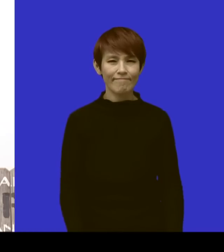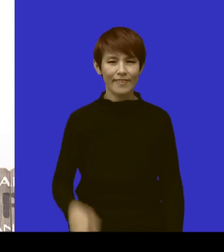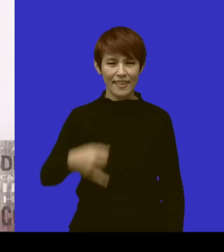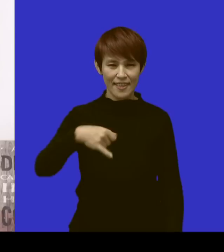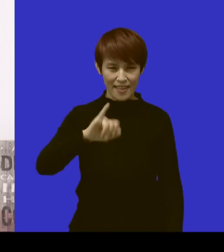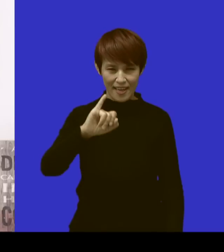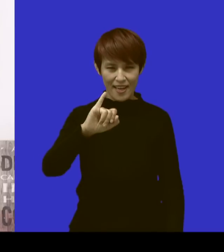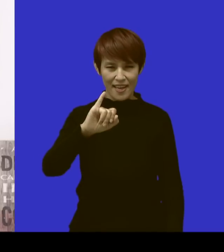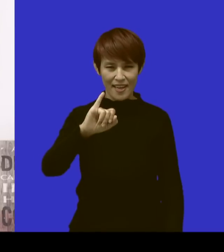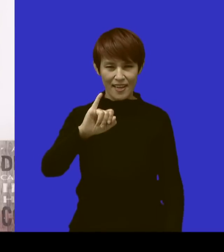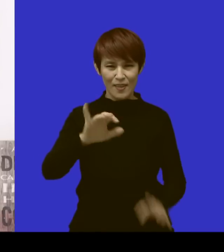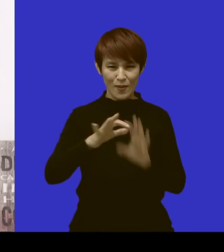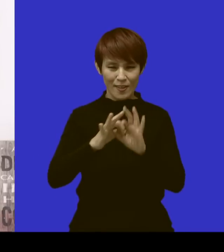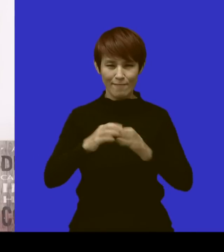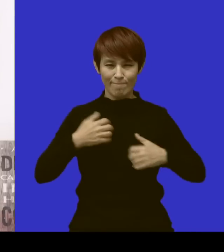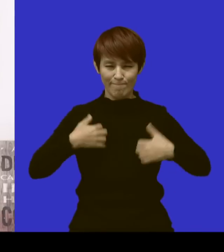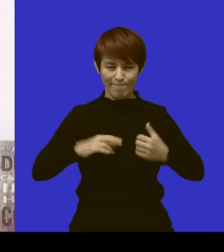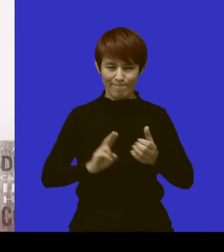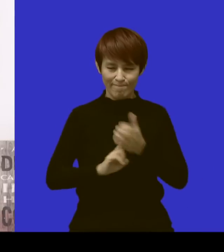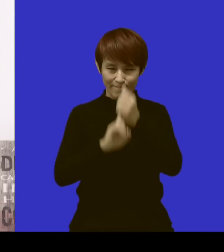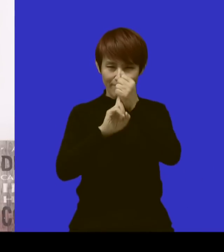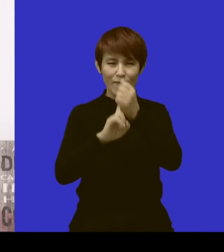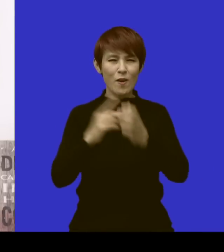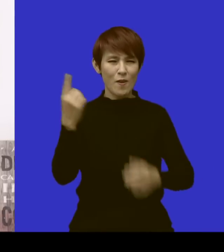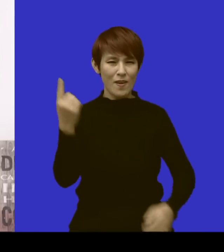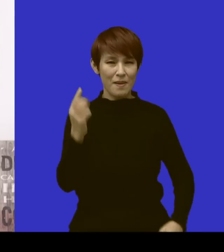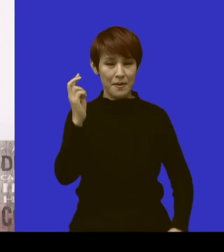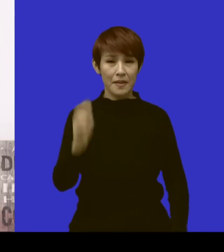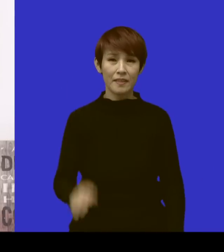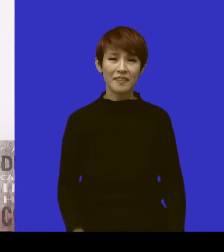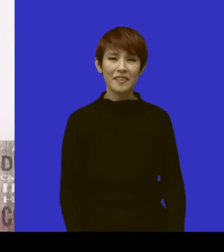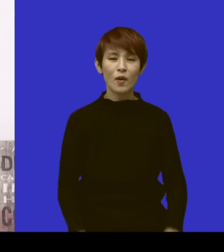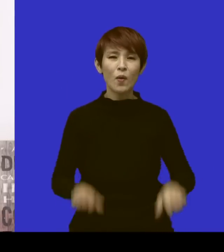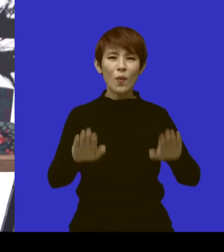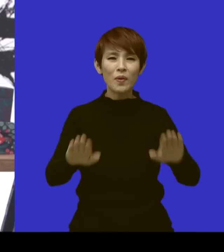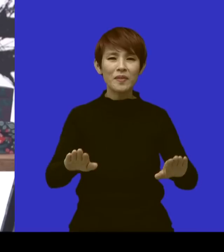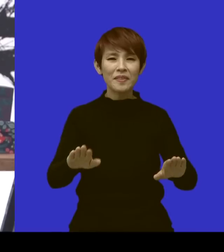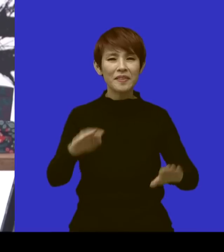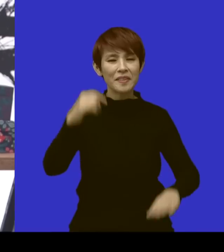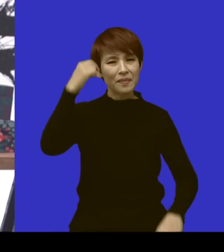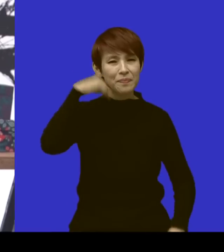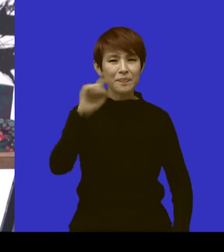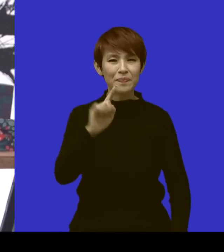큰 기적의 기쁨을 누실 것 같아요. 우리 연예일 자매 어떻게 들으셨어요?